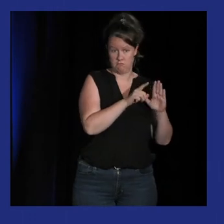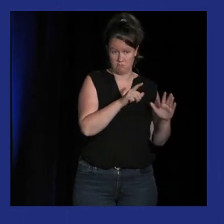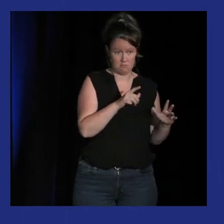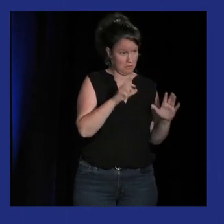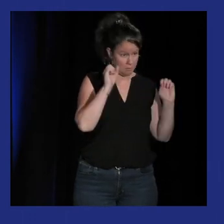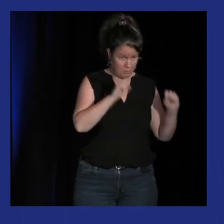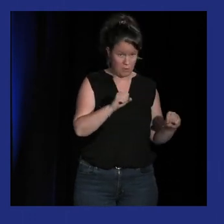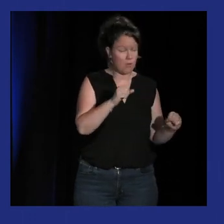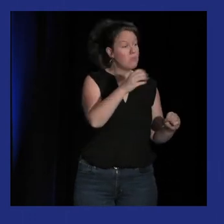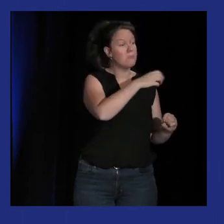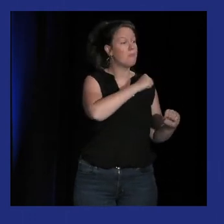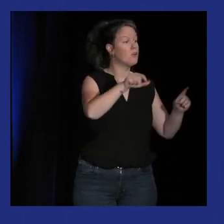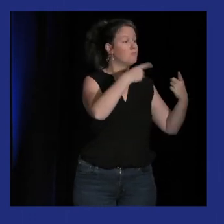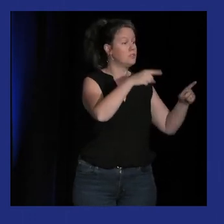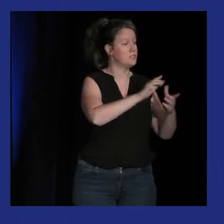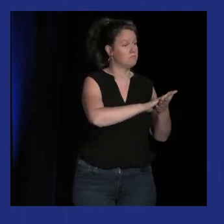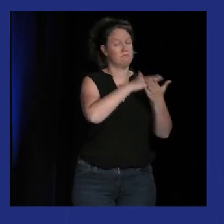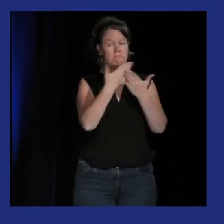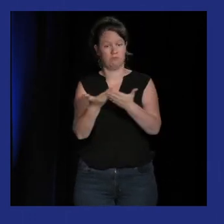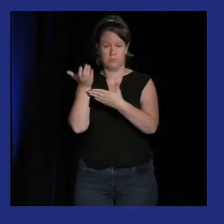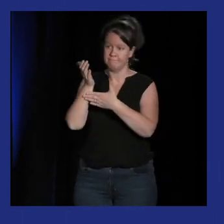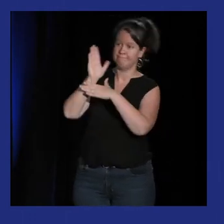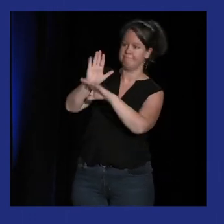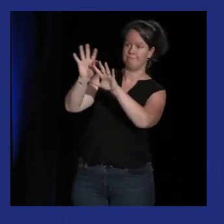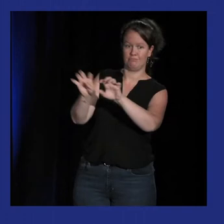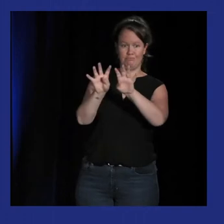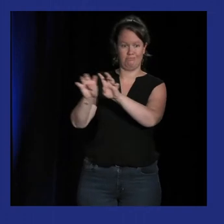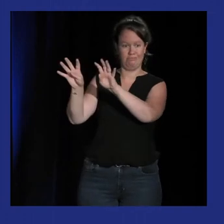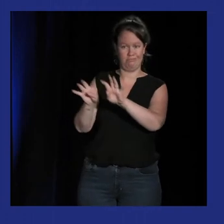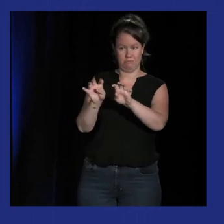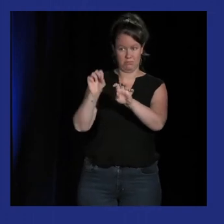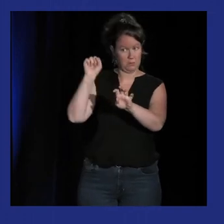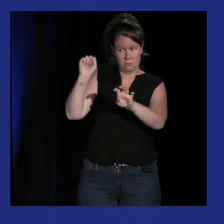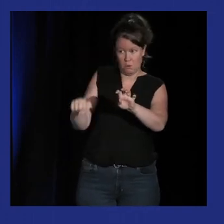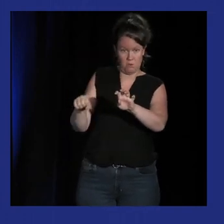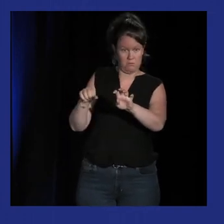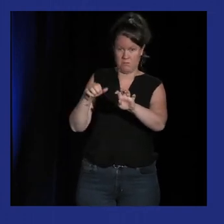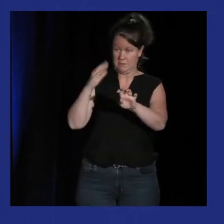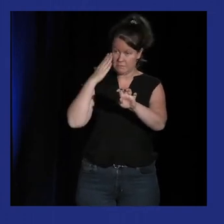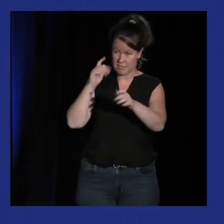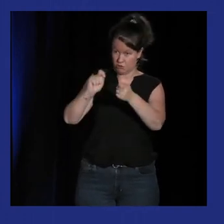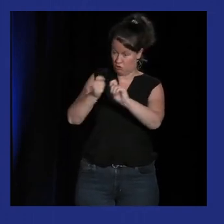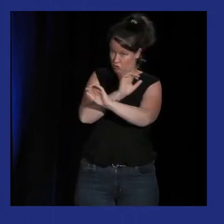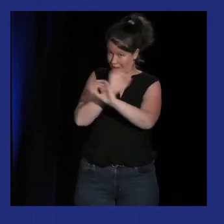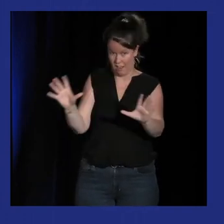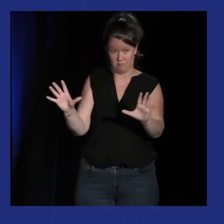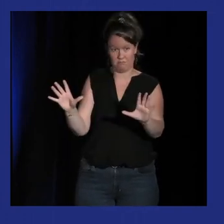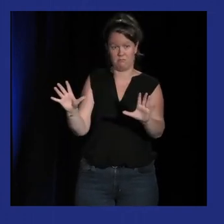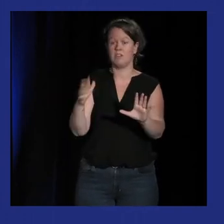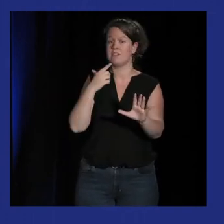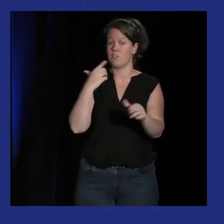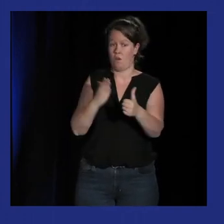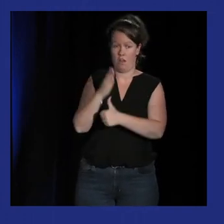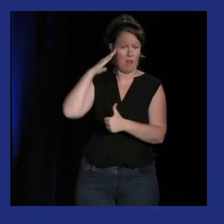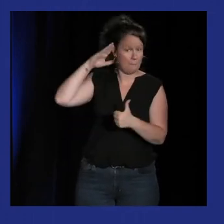la nature de la musique qui est explicité par trois notions fondamentales de la musique si je me trompe pas c'est la